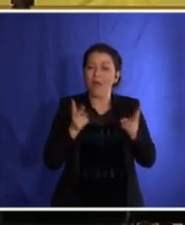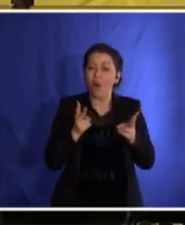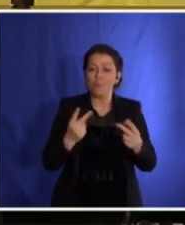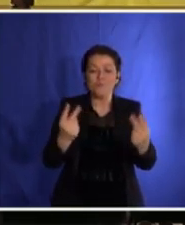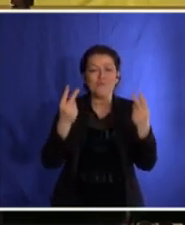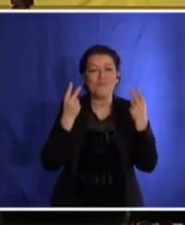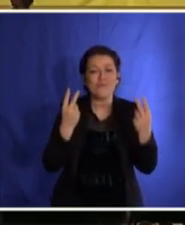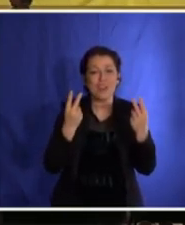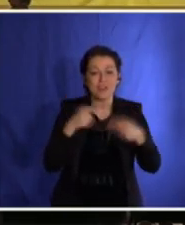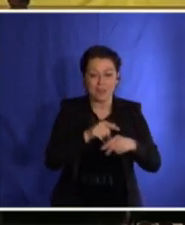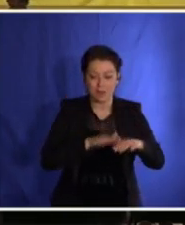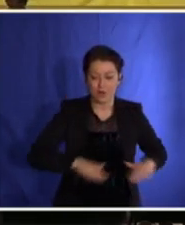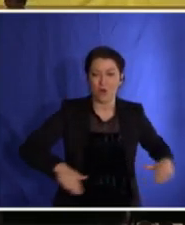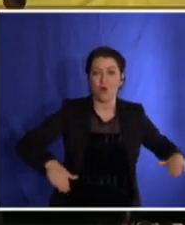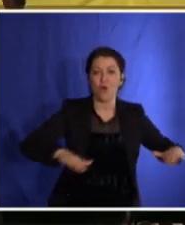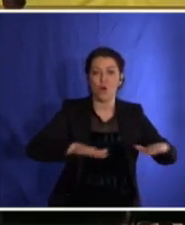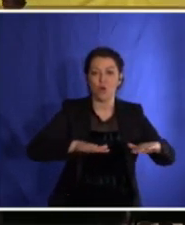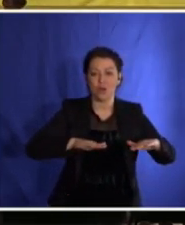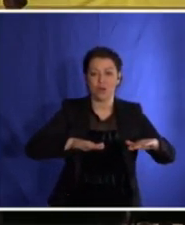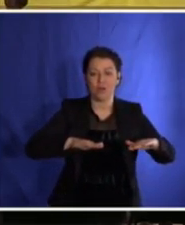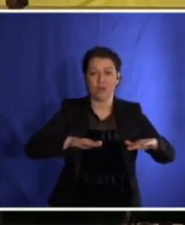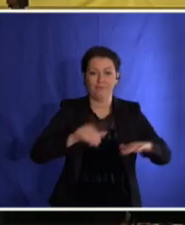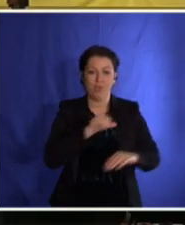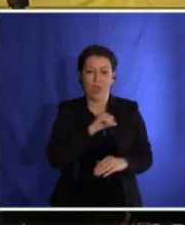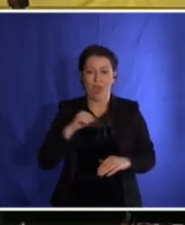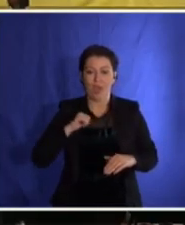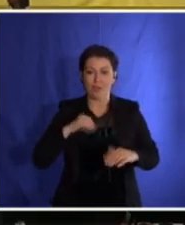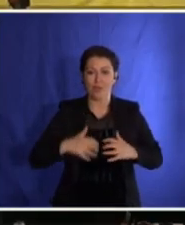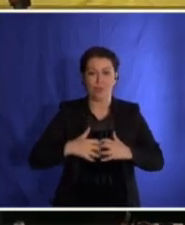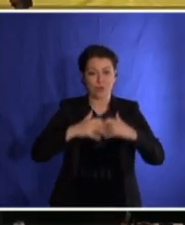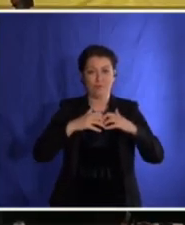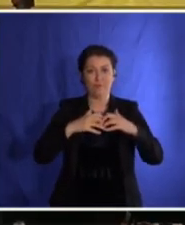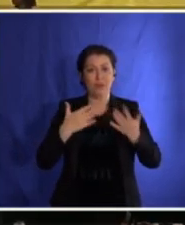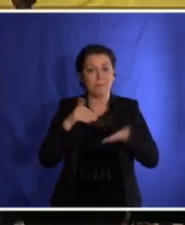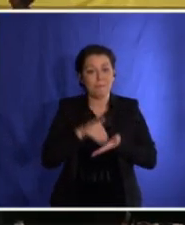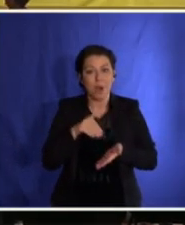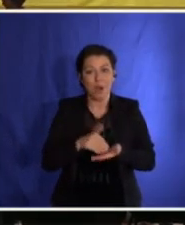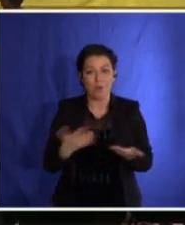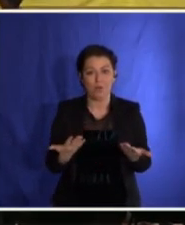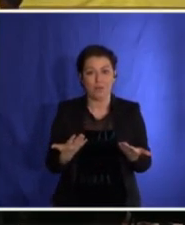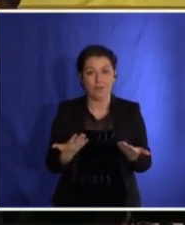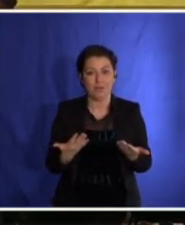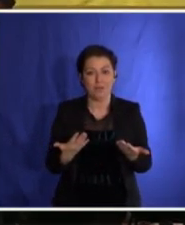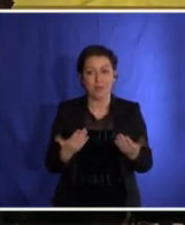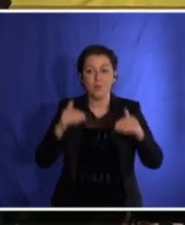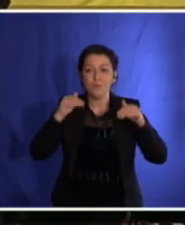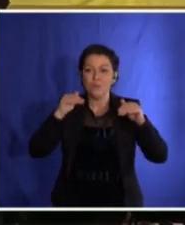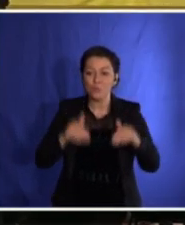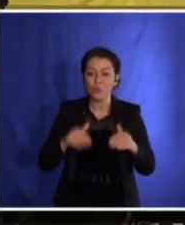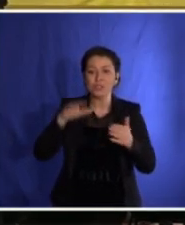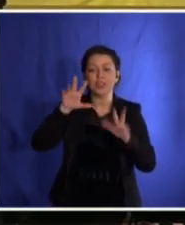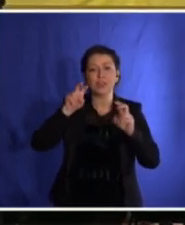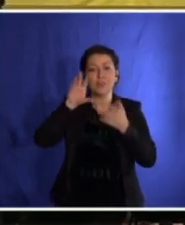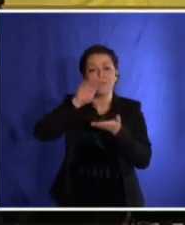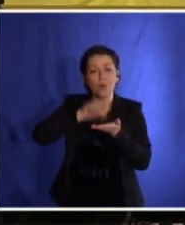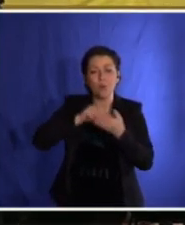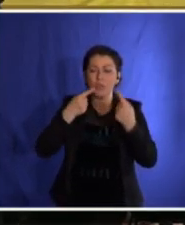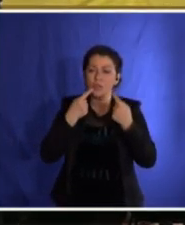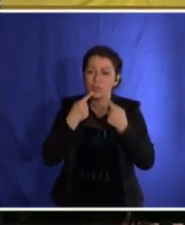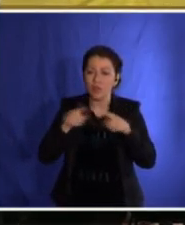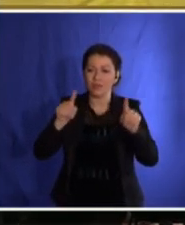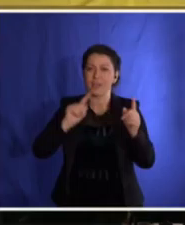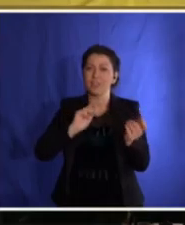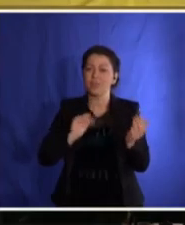Grundstock für das Schaffen des Eigentums. Es braucht eine neue Art und Weise des Wohnens. Wir werden